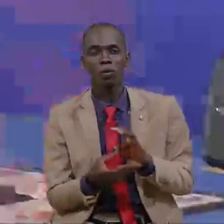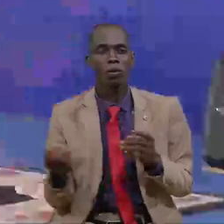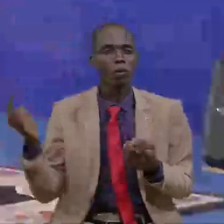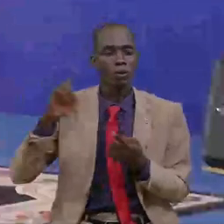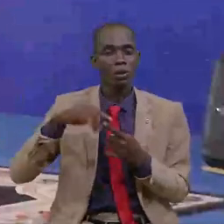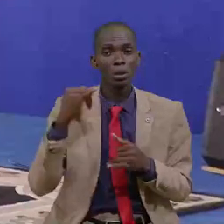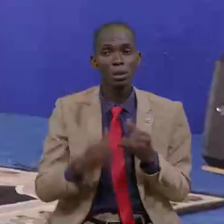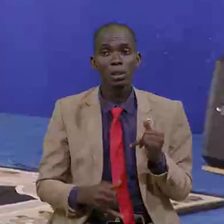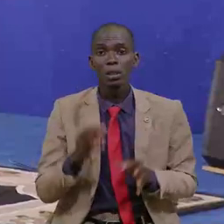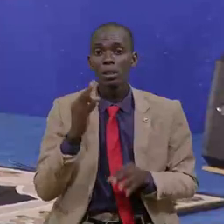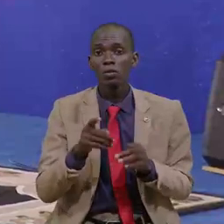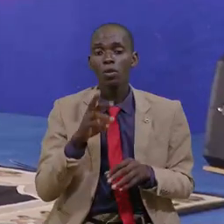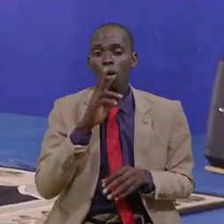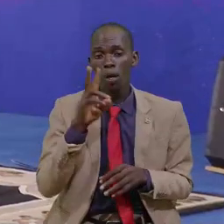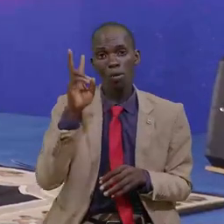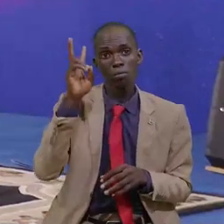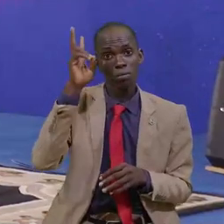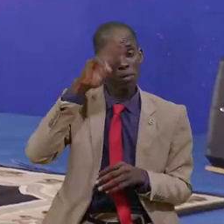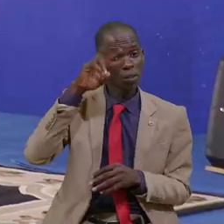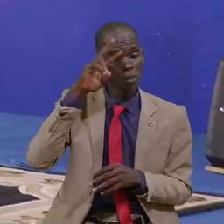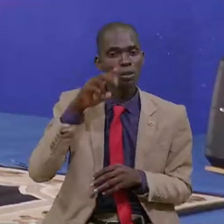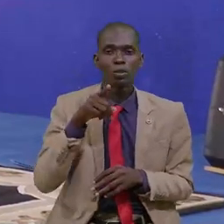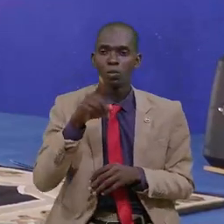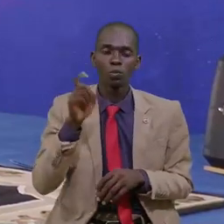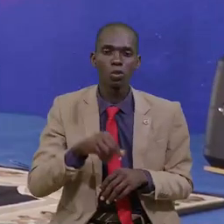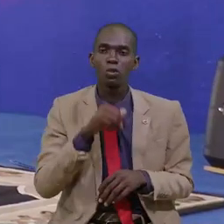la fin. Vous savez, ils sont négligents. Est-ce que vous pouvez être négligent?